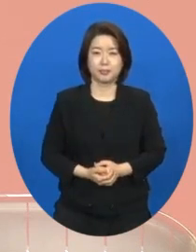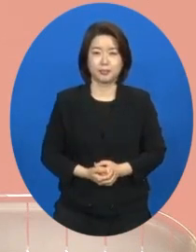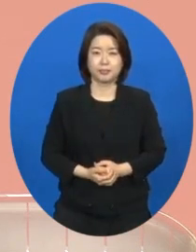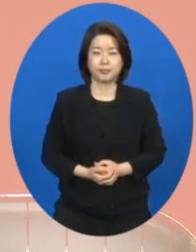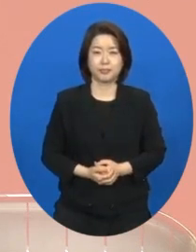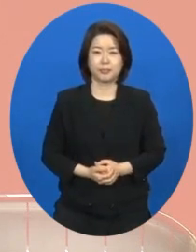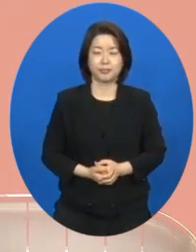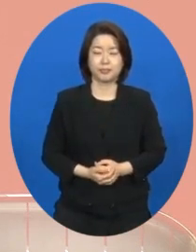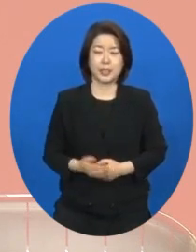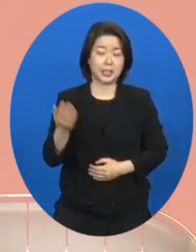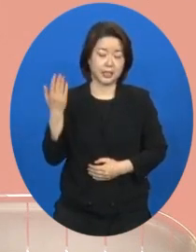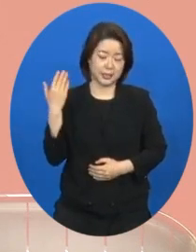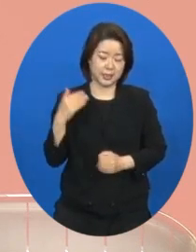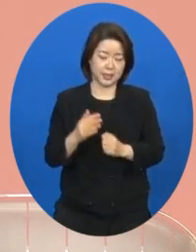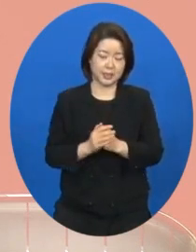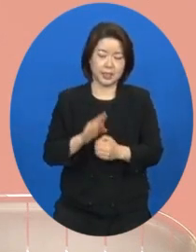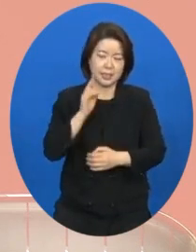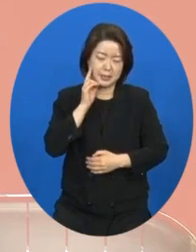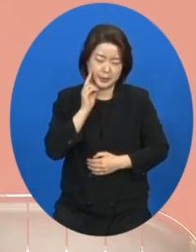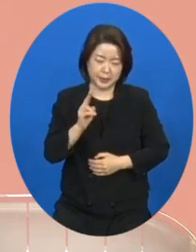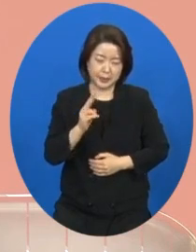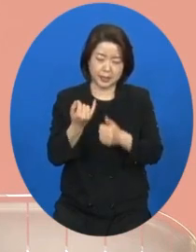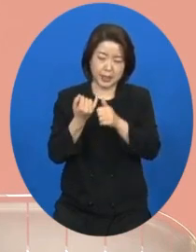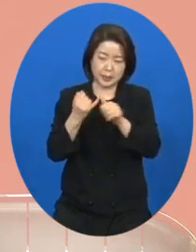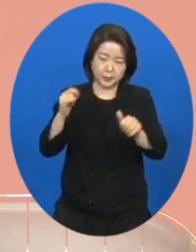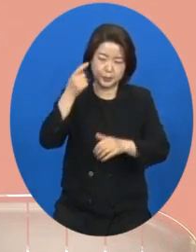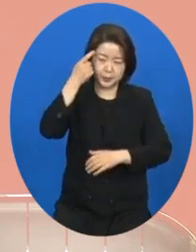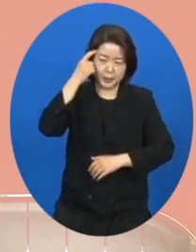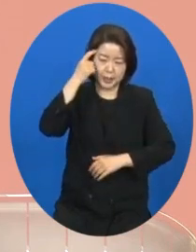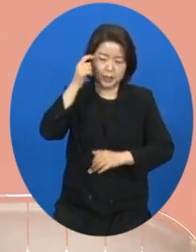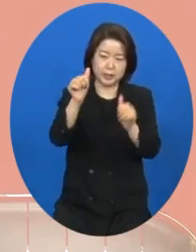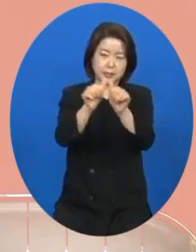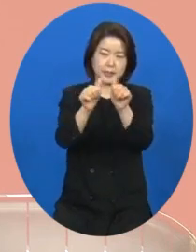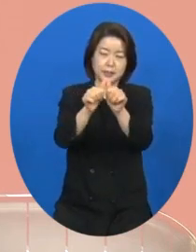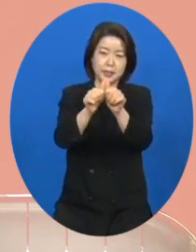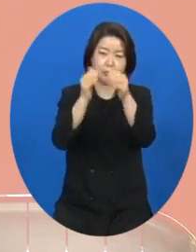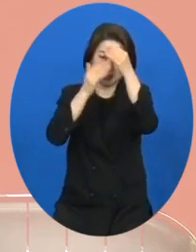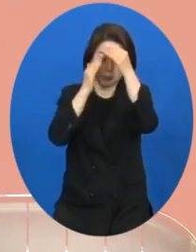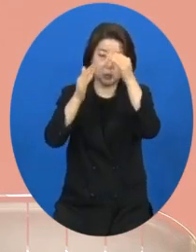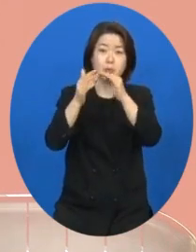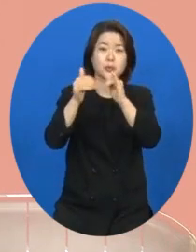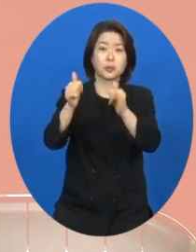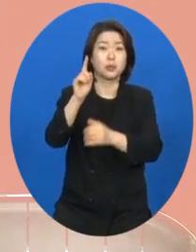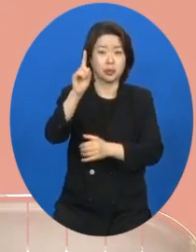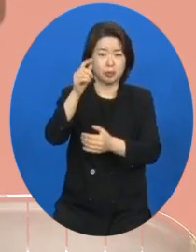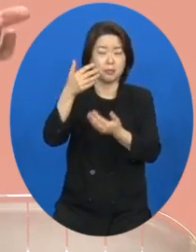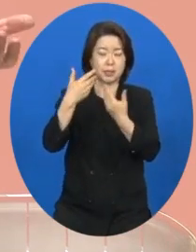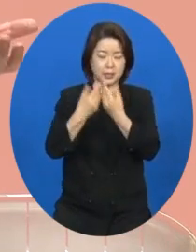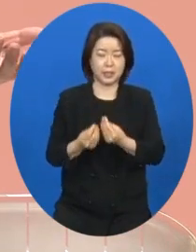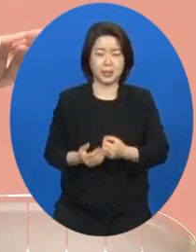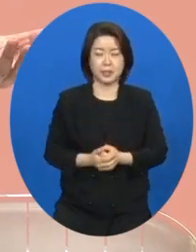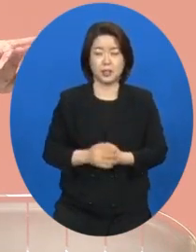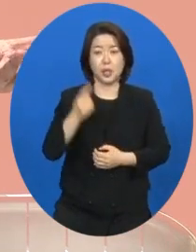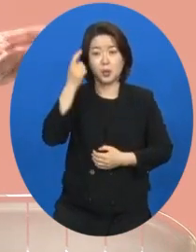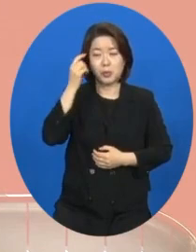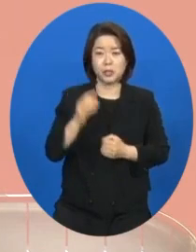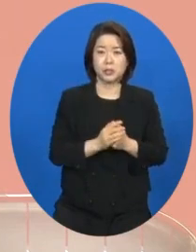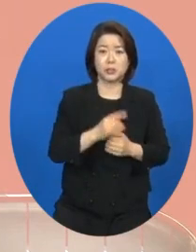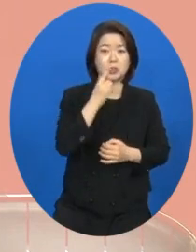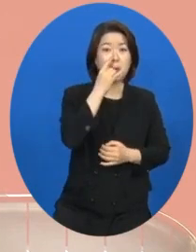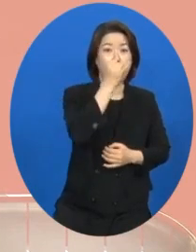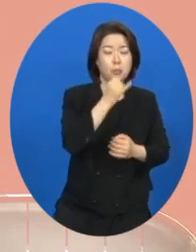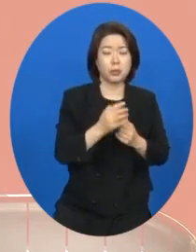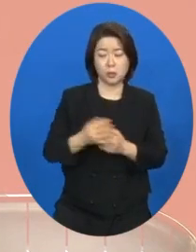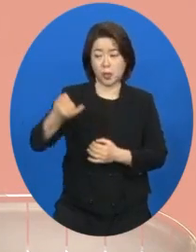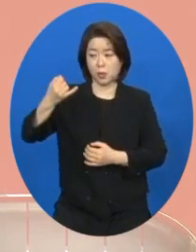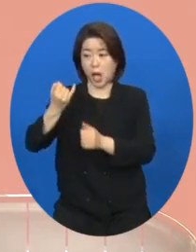심각하게 이혼을 생각하는 남자 성도님이 계셨어요. 왜 그러냐면 어머니와 아내 사이에 갈등이 너무